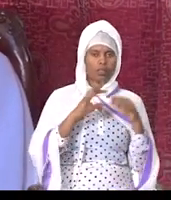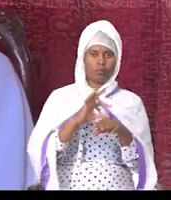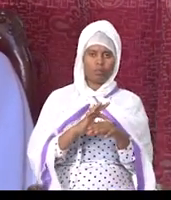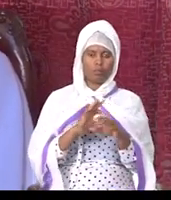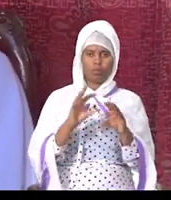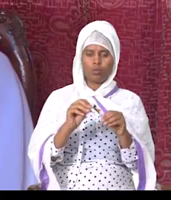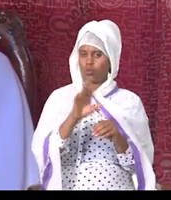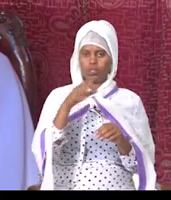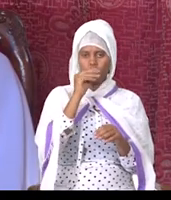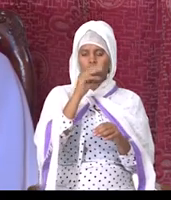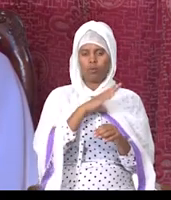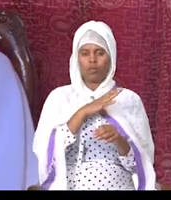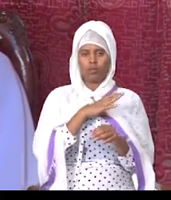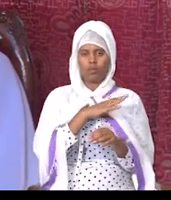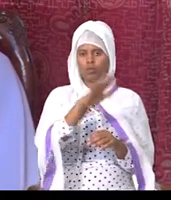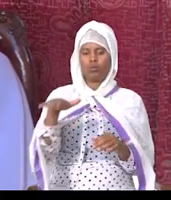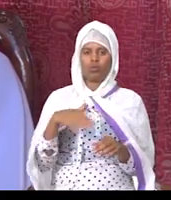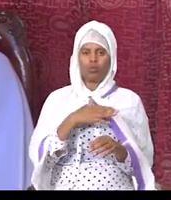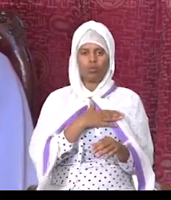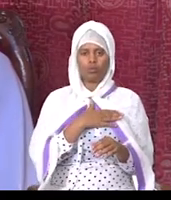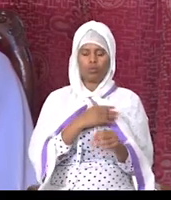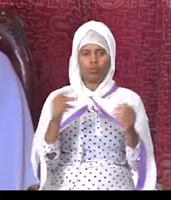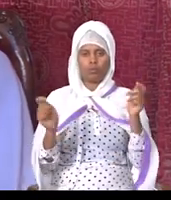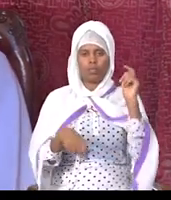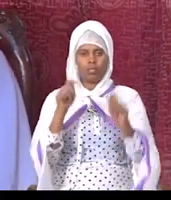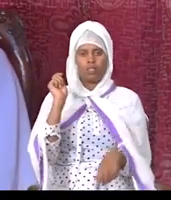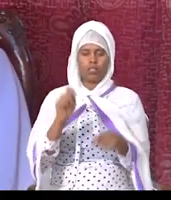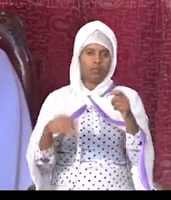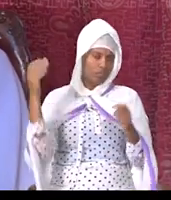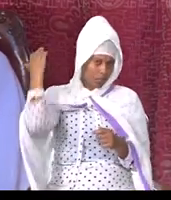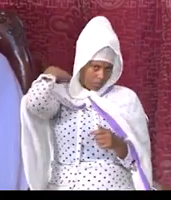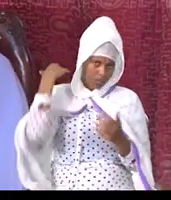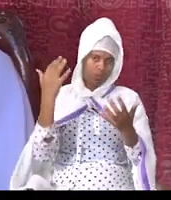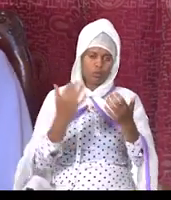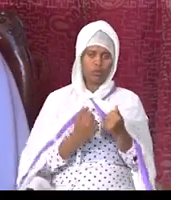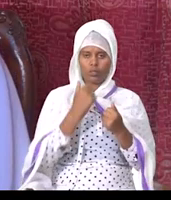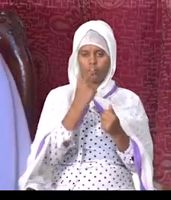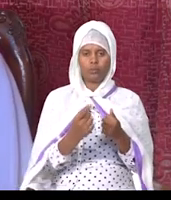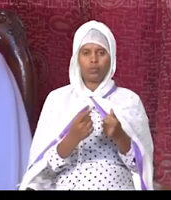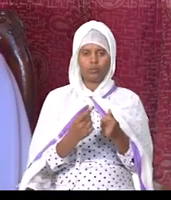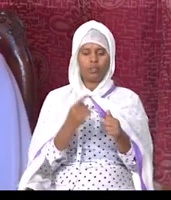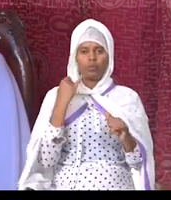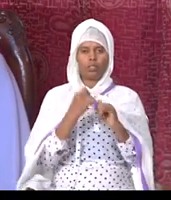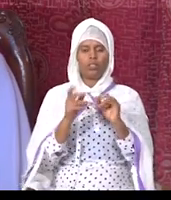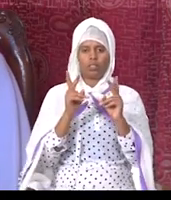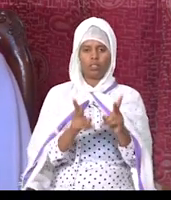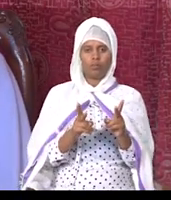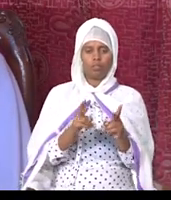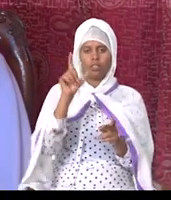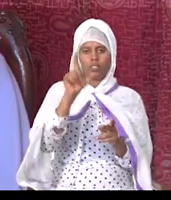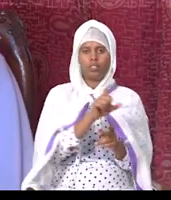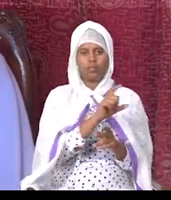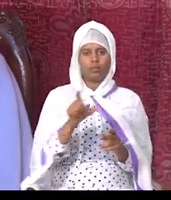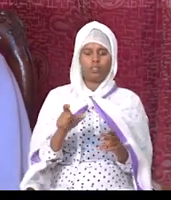ንሕማምና ፆረ እናበለ እዩ ዝጠቕሶ መመሊሱ ንኩሉ መግረፍትና ድማ ኣብ ዝባኑ ፀዓኖ ይብል ማለት እዩ ኣብ መወዳእታ